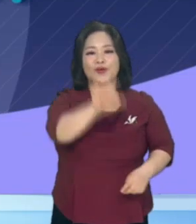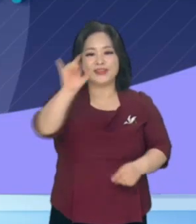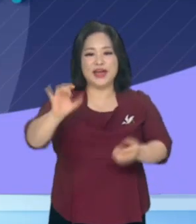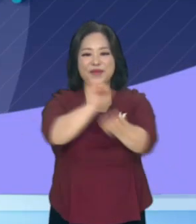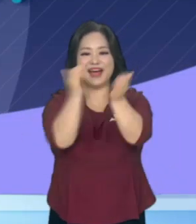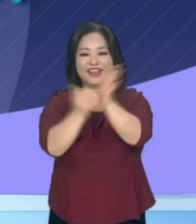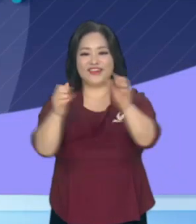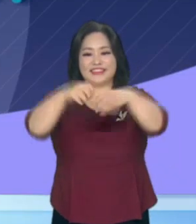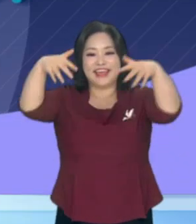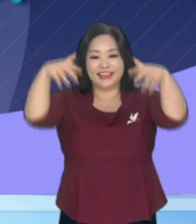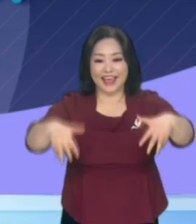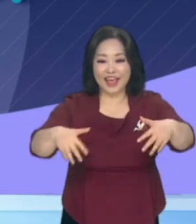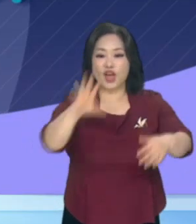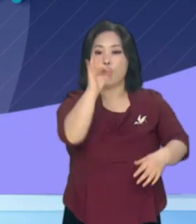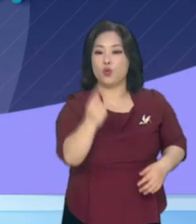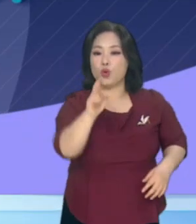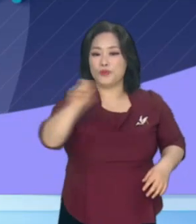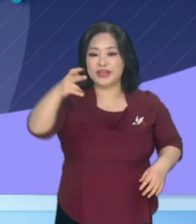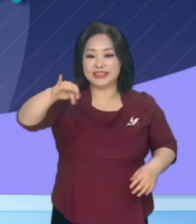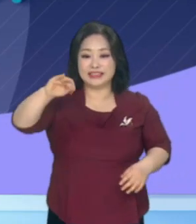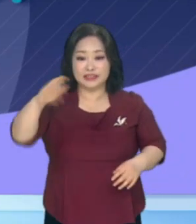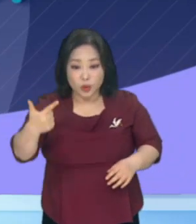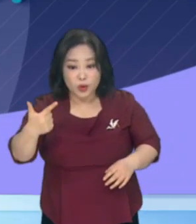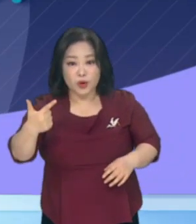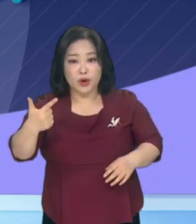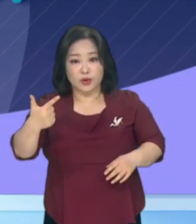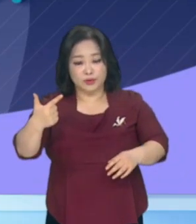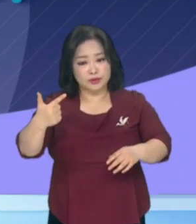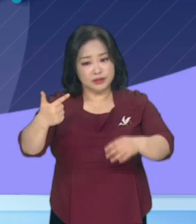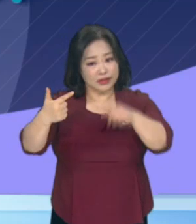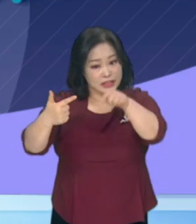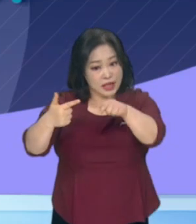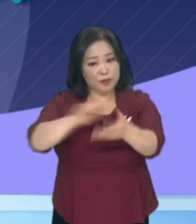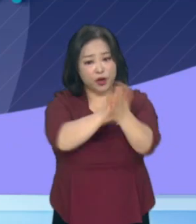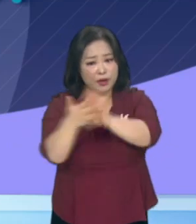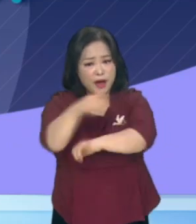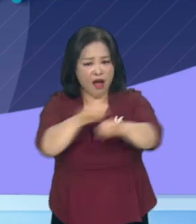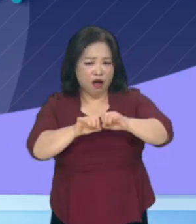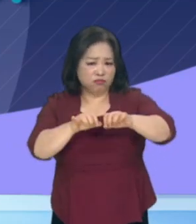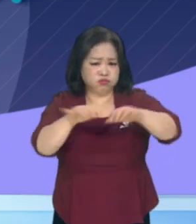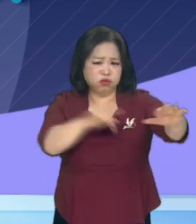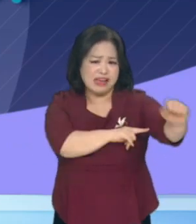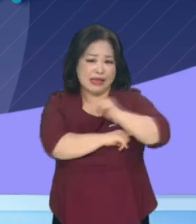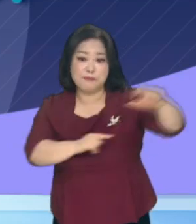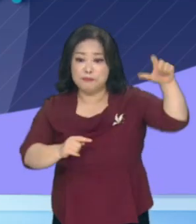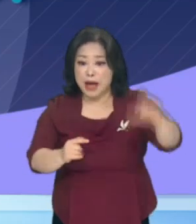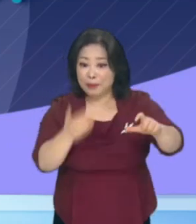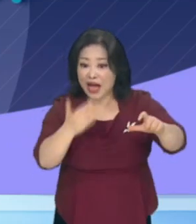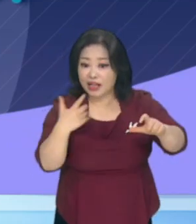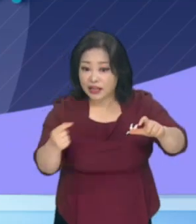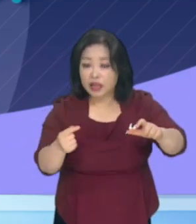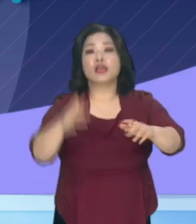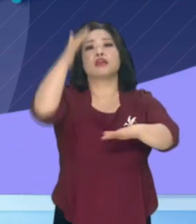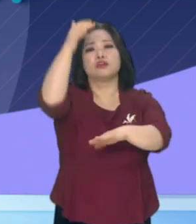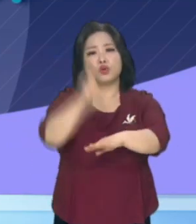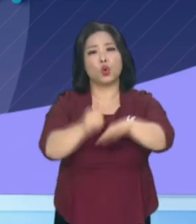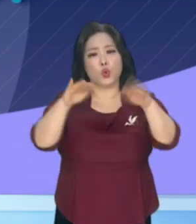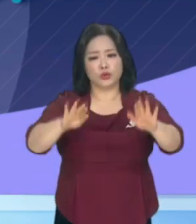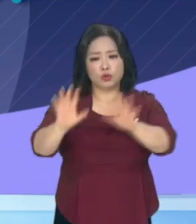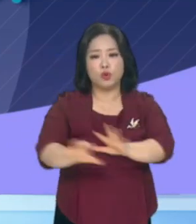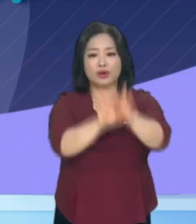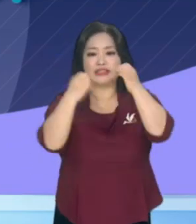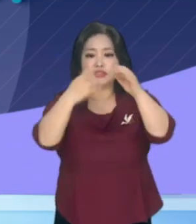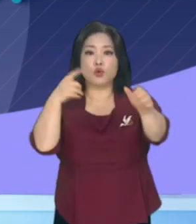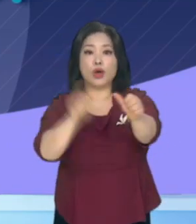코로나19 방역 체계가 오미크론 대응 단계로 전환됐죠. 오미크론 변이의 전파력이 매섭기 때문인데요. 결국 오늘 코로나19